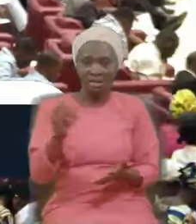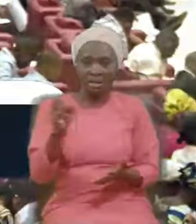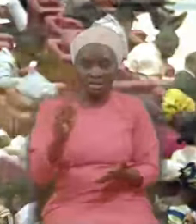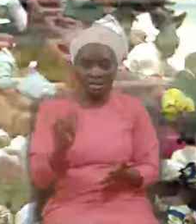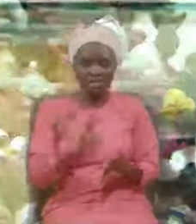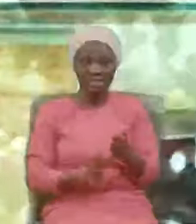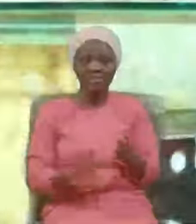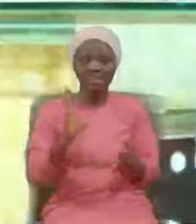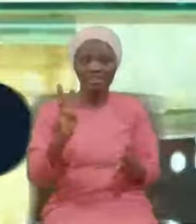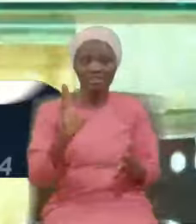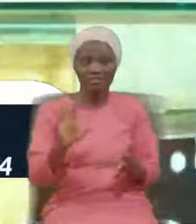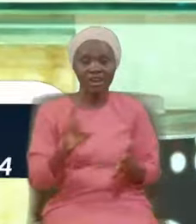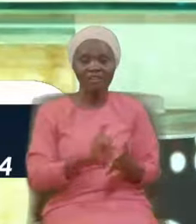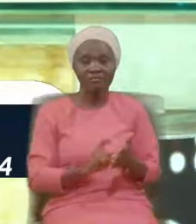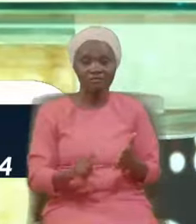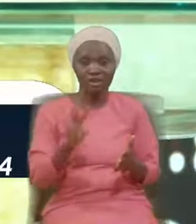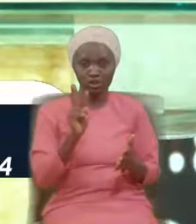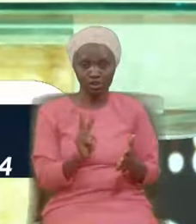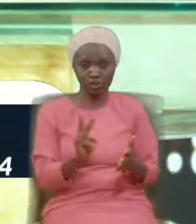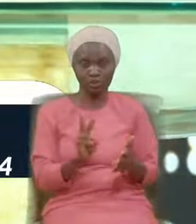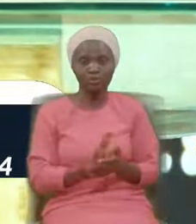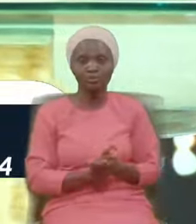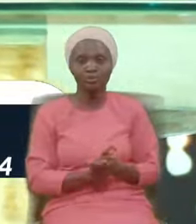65. Psaume 65,